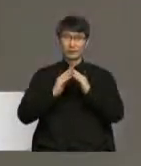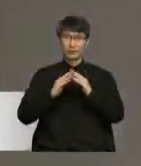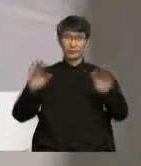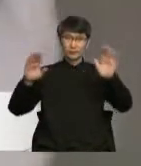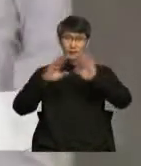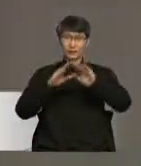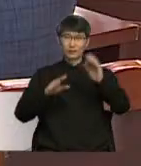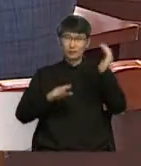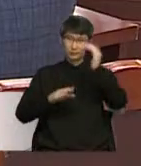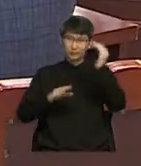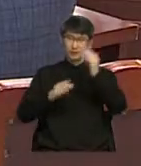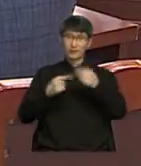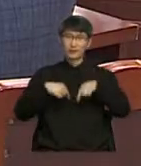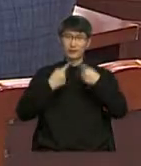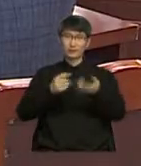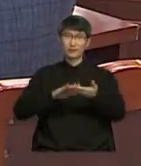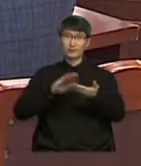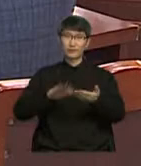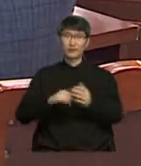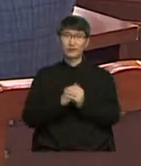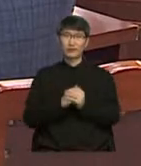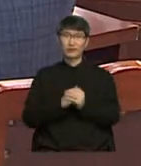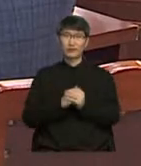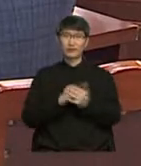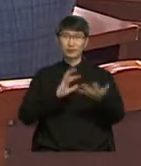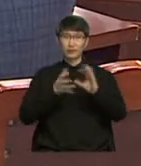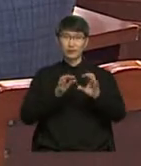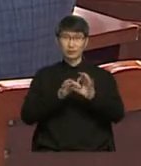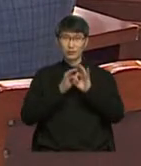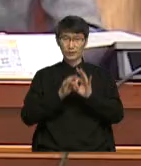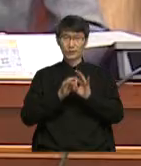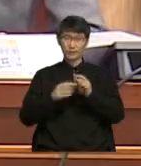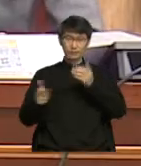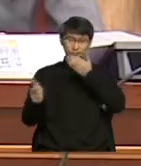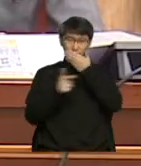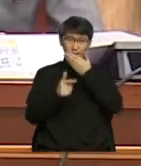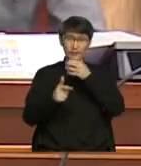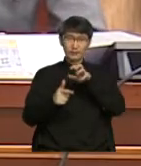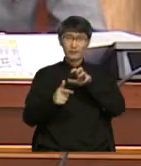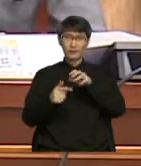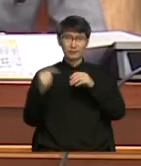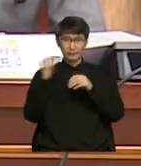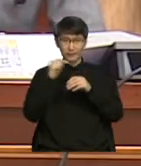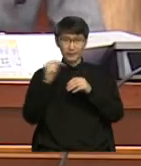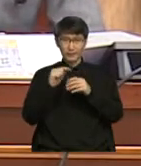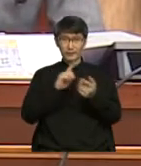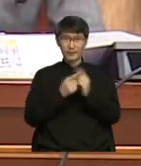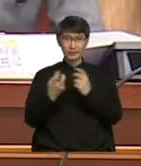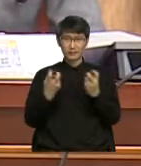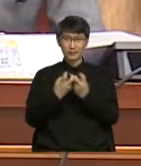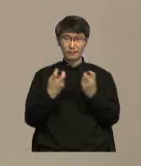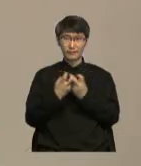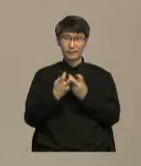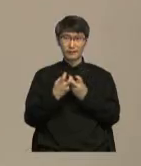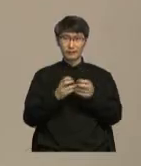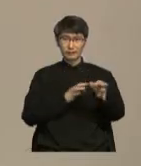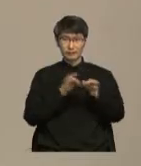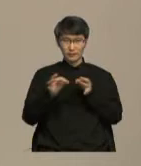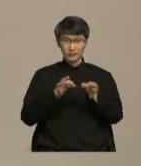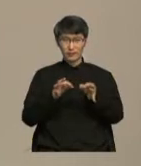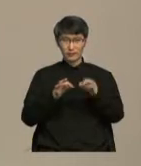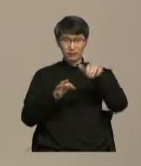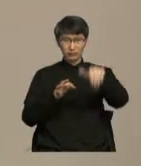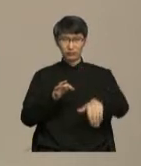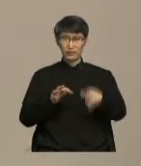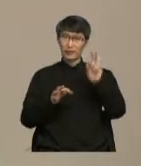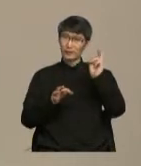참여합니다 민관 연석회의에 선 방역과 단속에 지우 친 대책이 자칫 3권에 는 악영향을